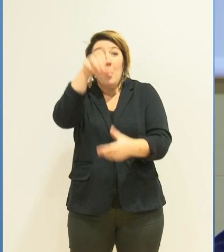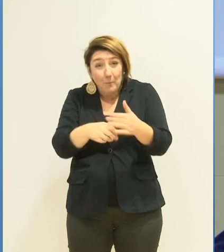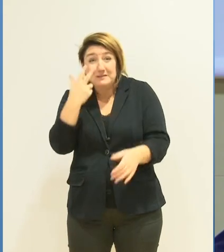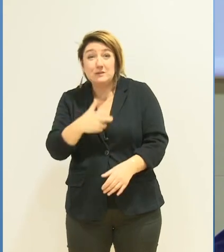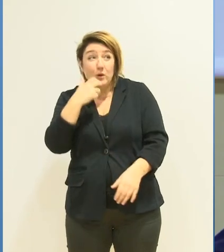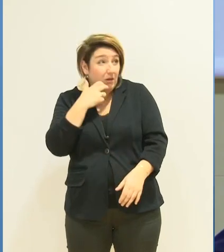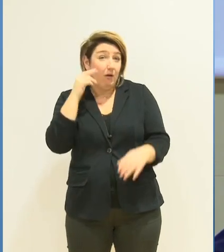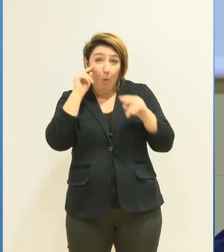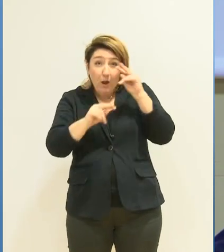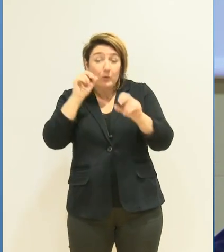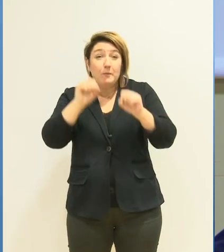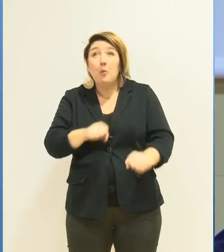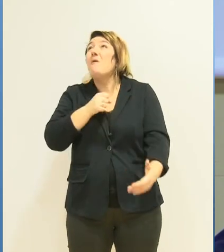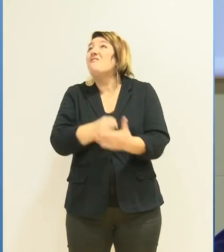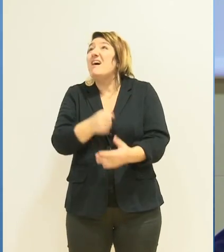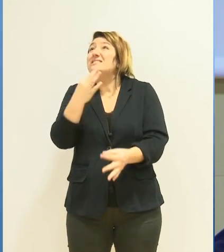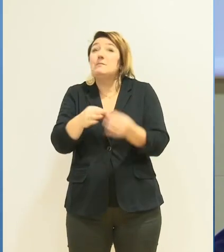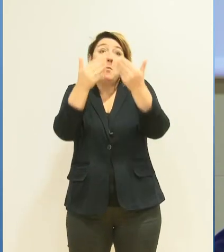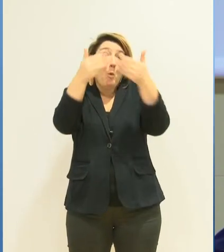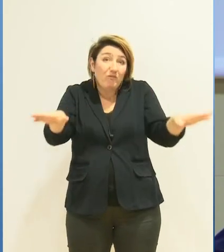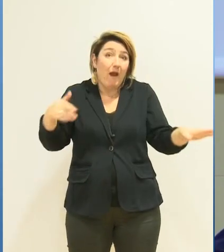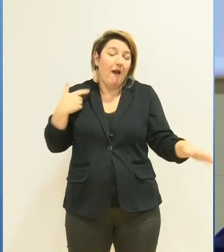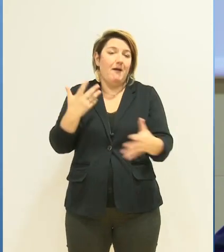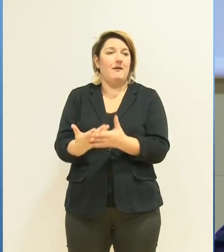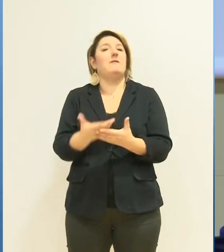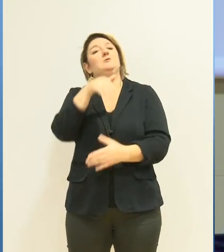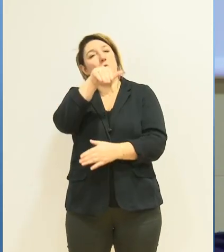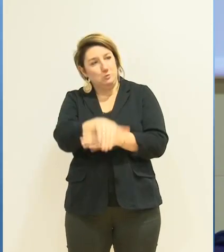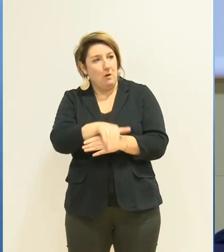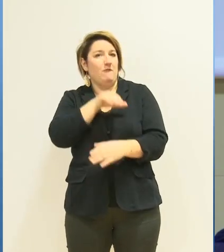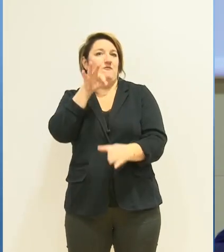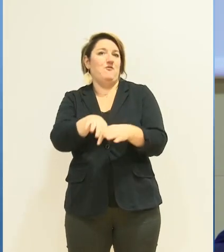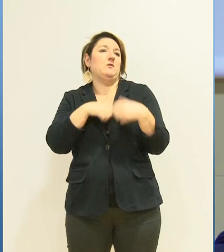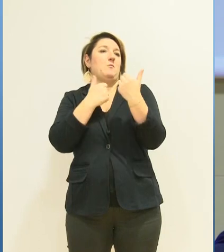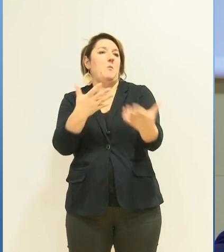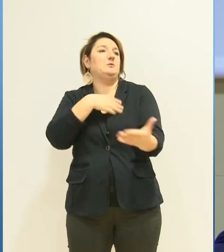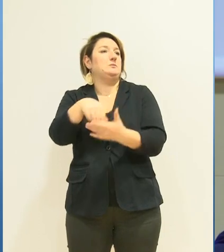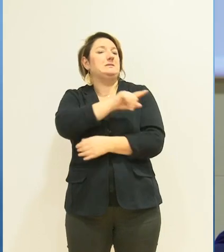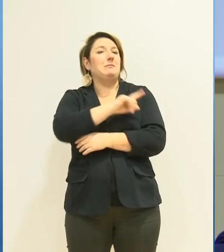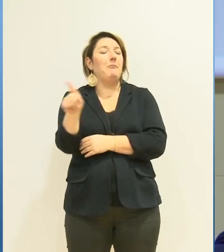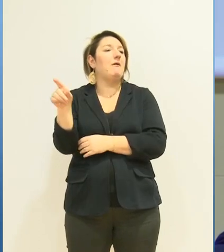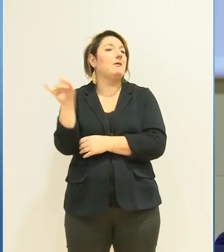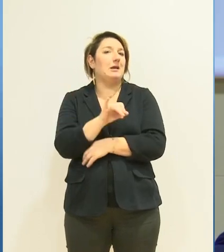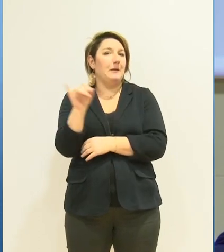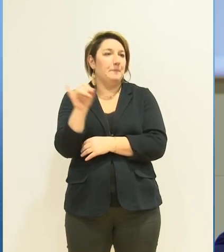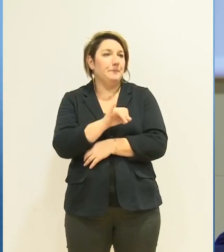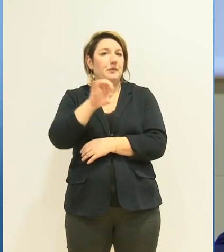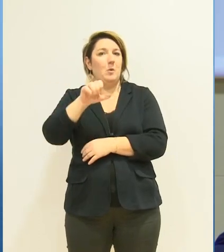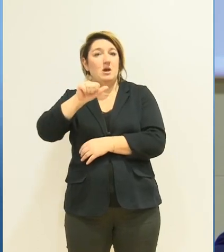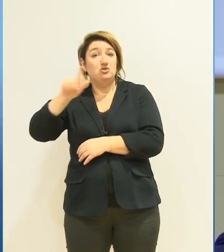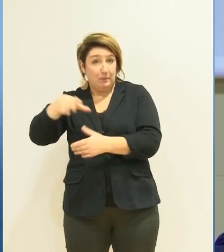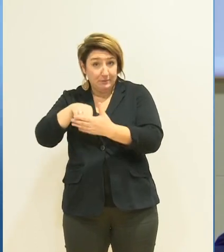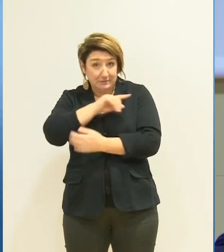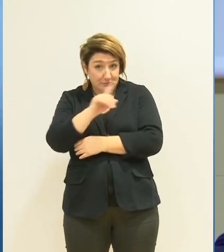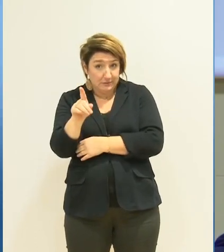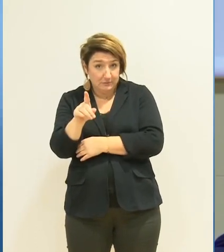fin septembre je vais maintenant cette délibération aux voix qui ne prend pas part au vote donc kg vous ne prendrait